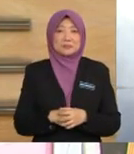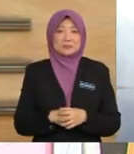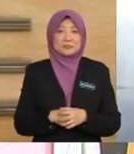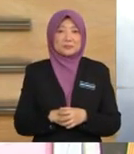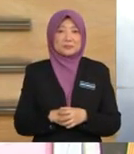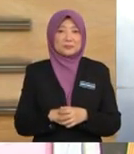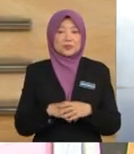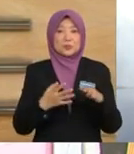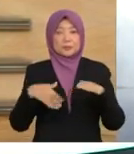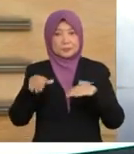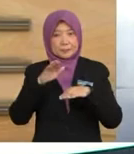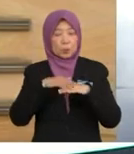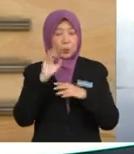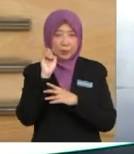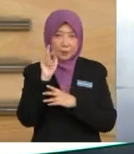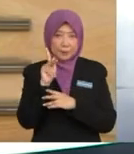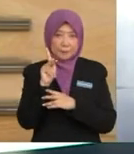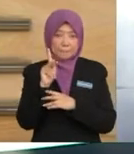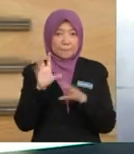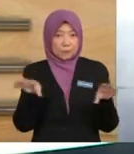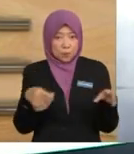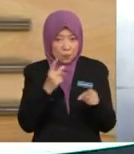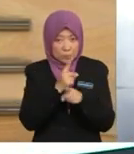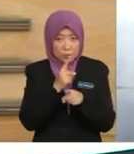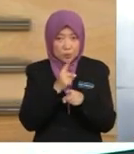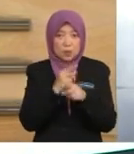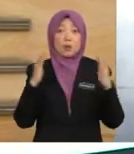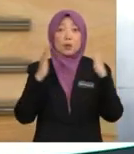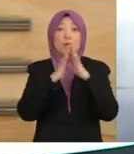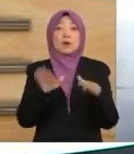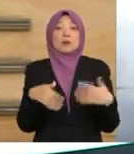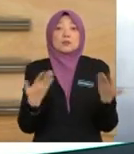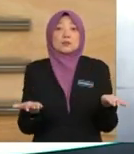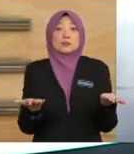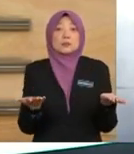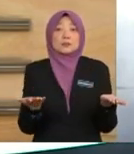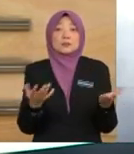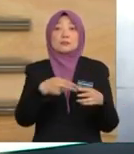ya. Kita sama-sama. Sampai atas dekat rumah tu macam mana pula hasilnya?